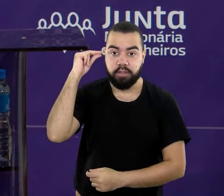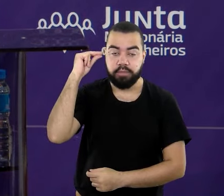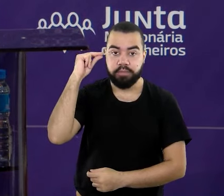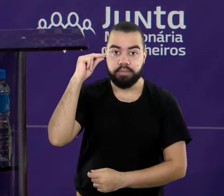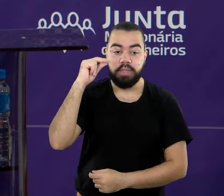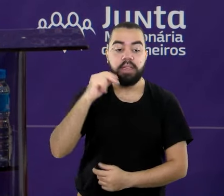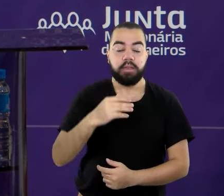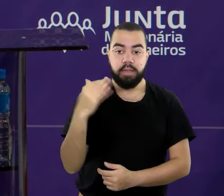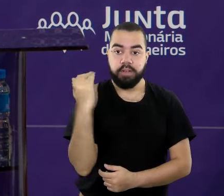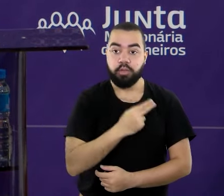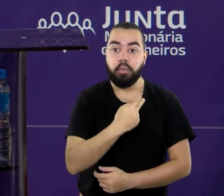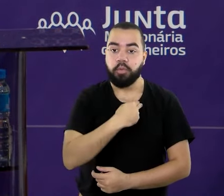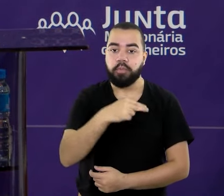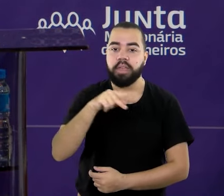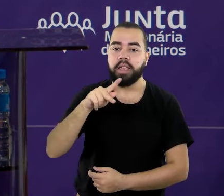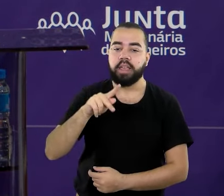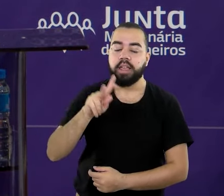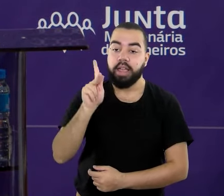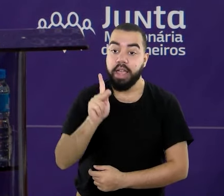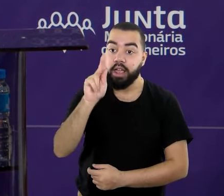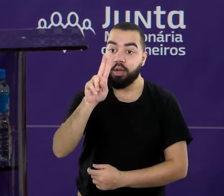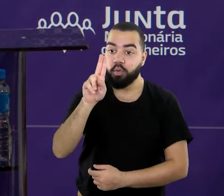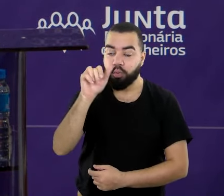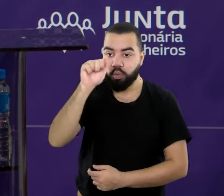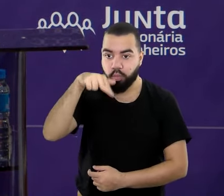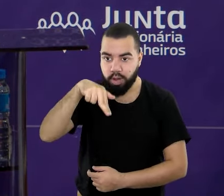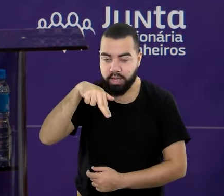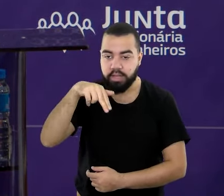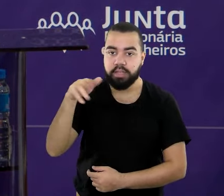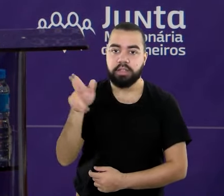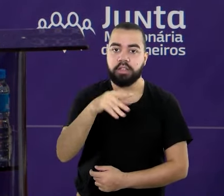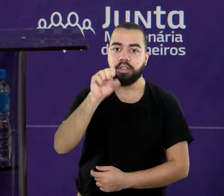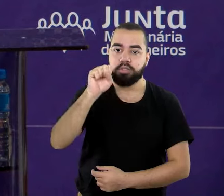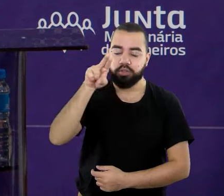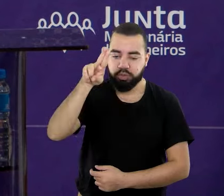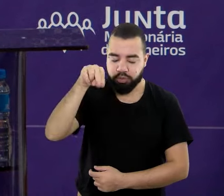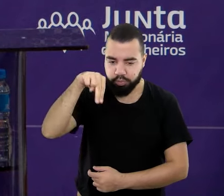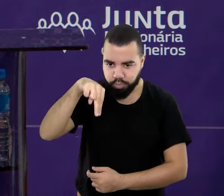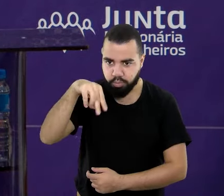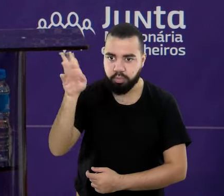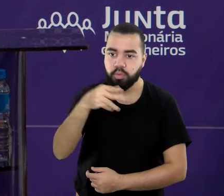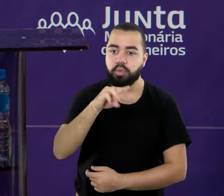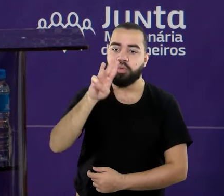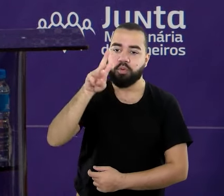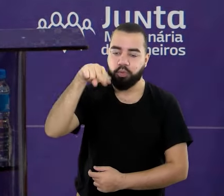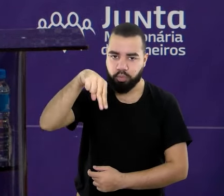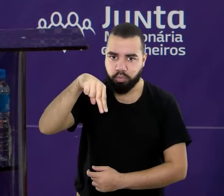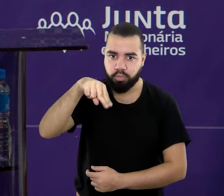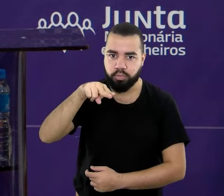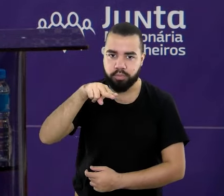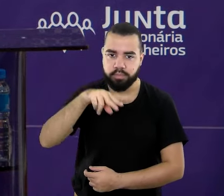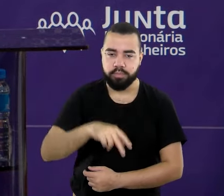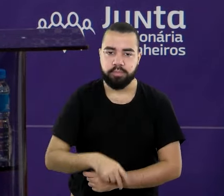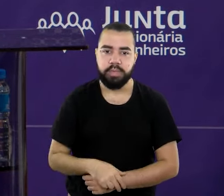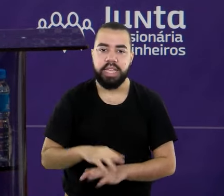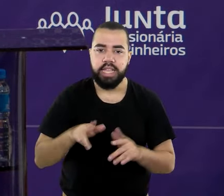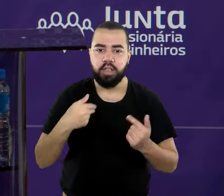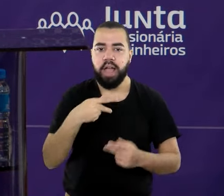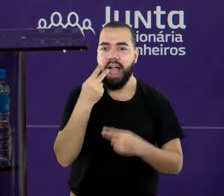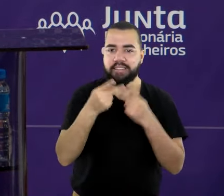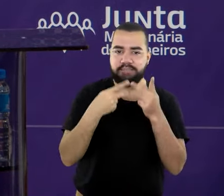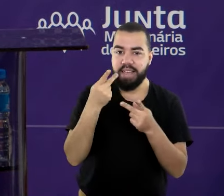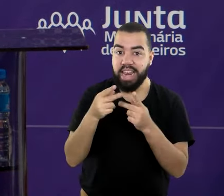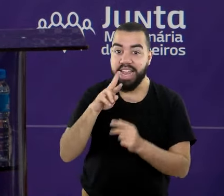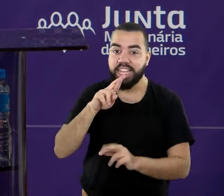권순운. 그런데 그 권이 발음이 잘못돼 가지고 광 목사라고 하셨습니다. E quando a pronúncia é um pouquinho